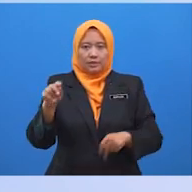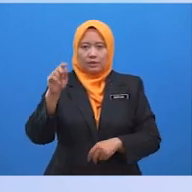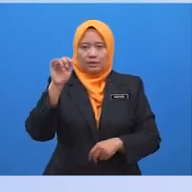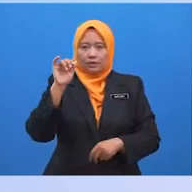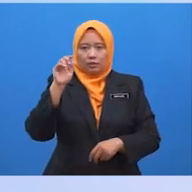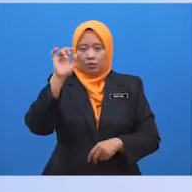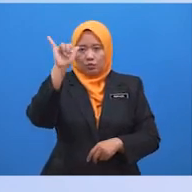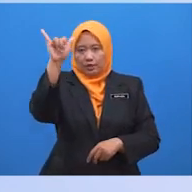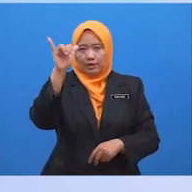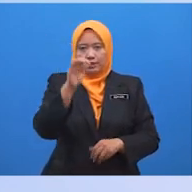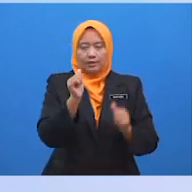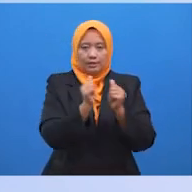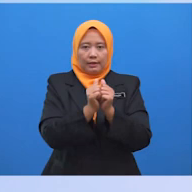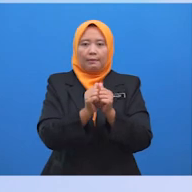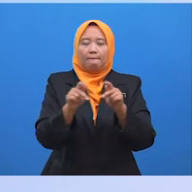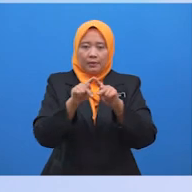dan pintasan Y.